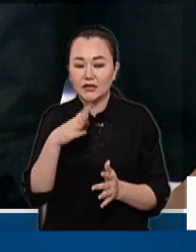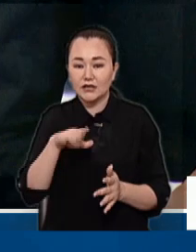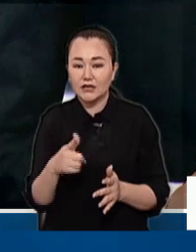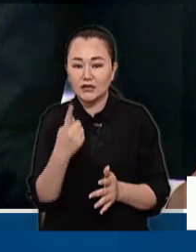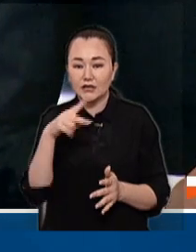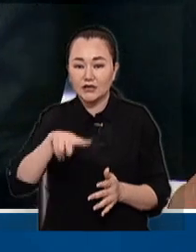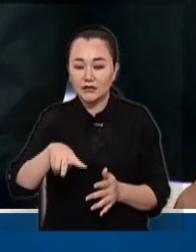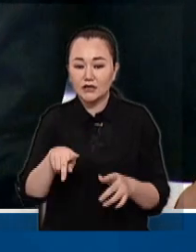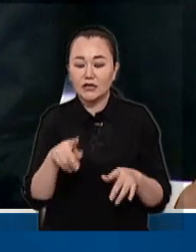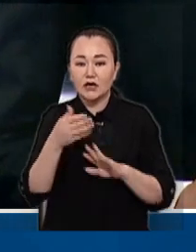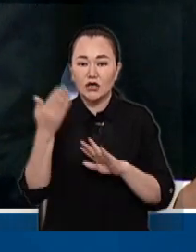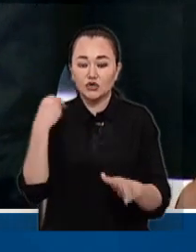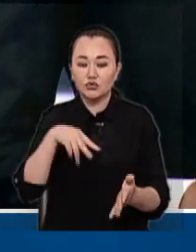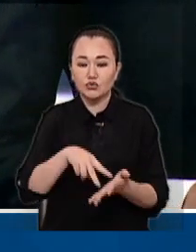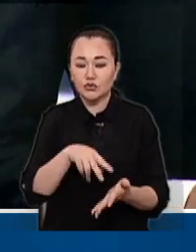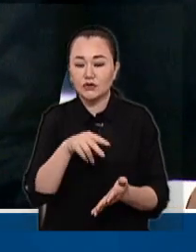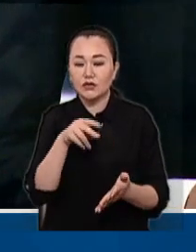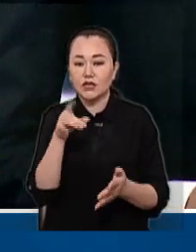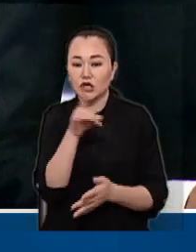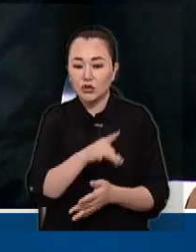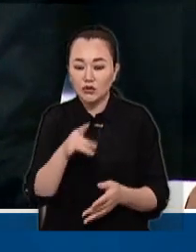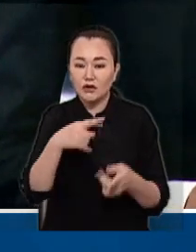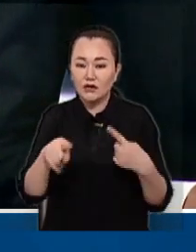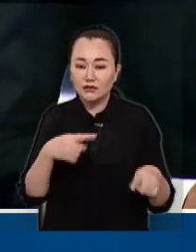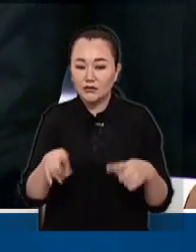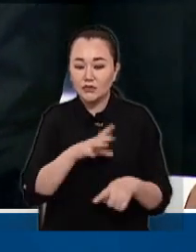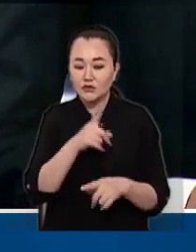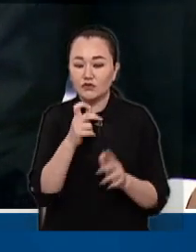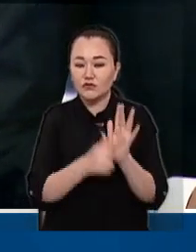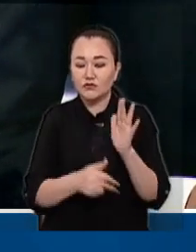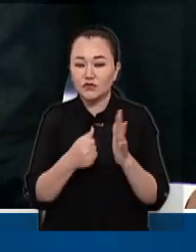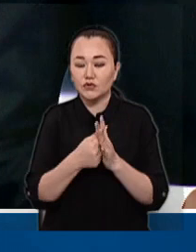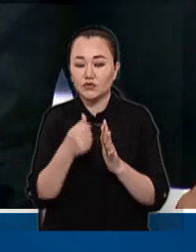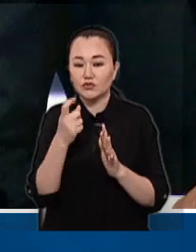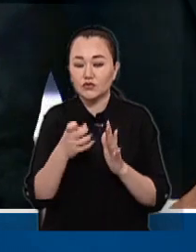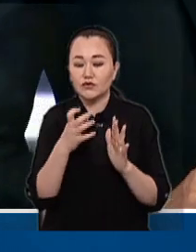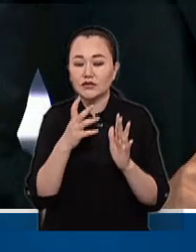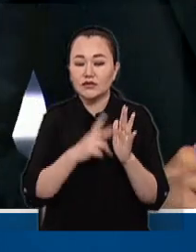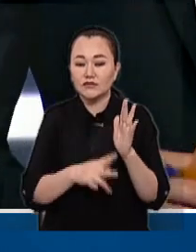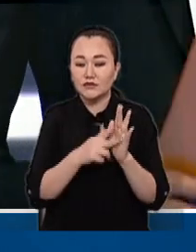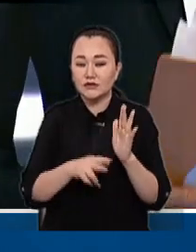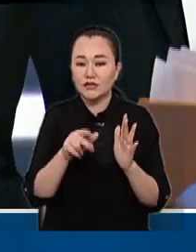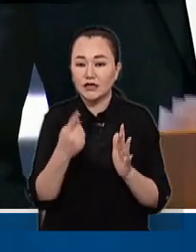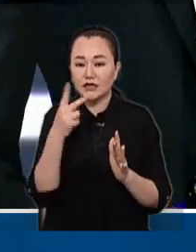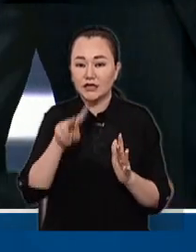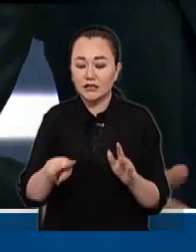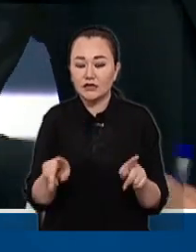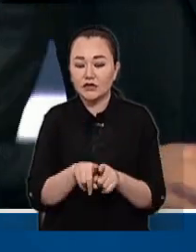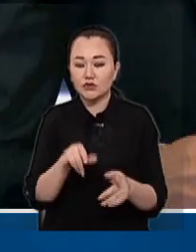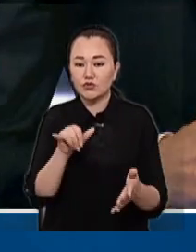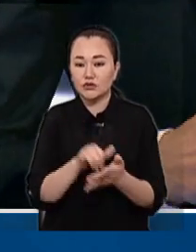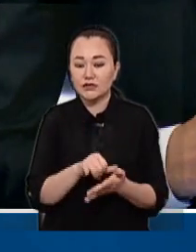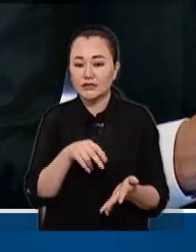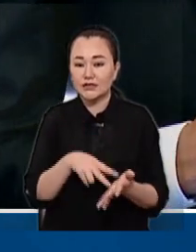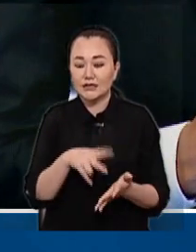тенге за литр. Раньше стоимость в регионах разнилась от 182 до 180 тенге за литр. Также установлена